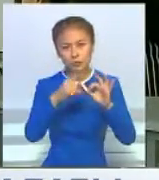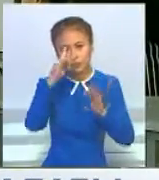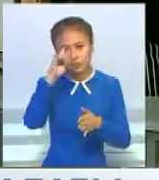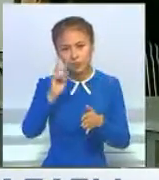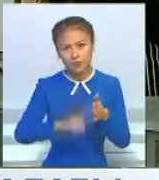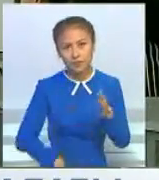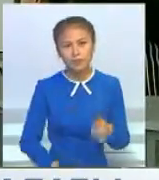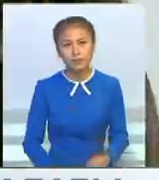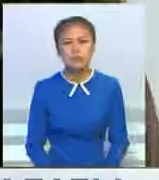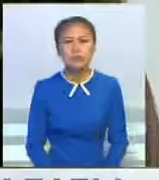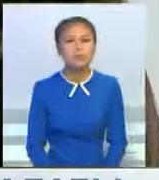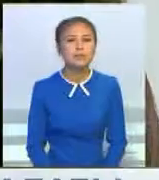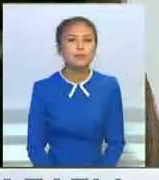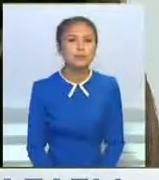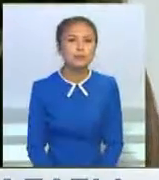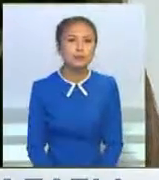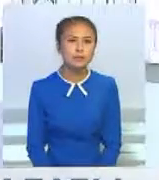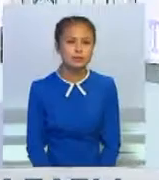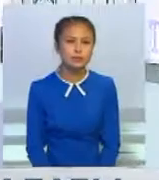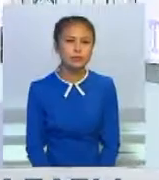береді.